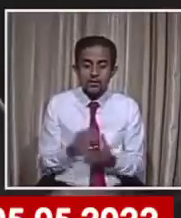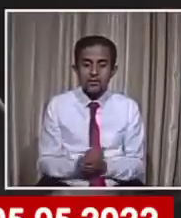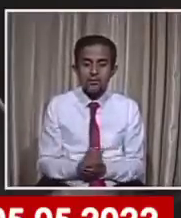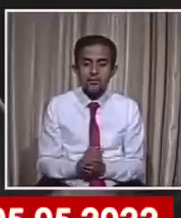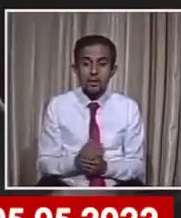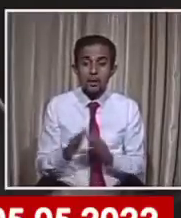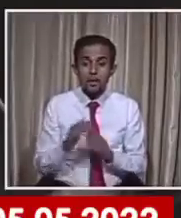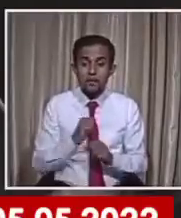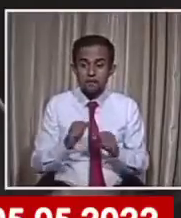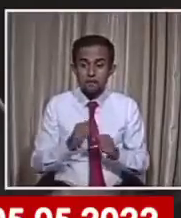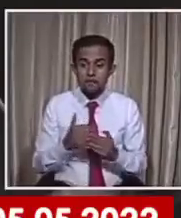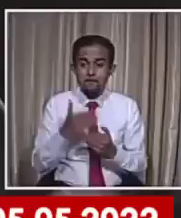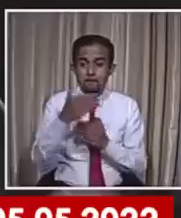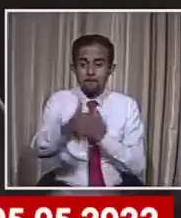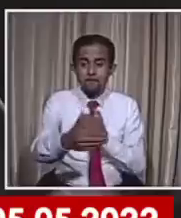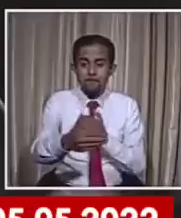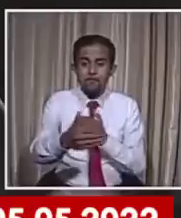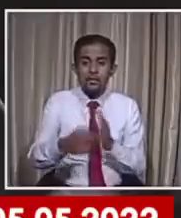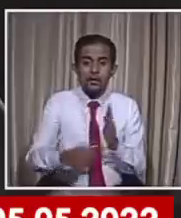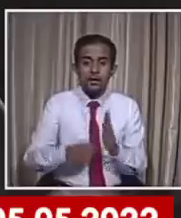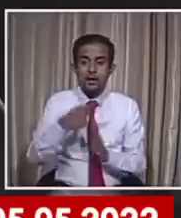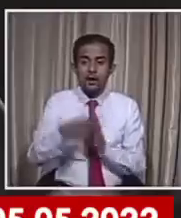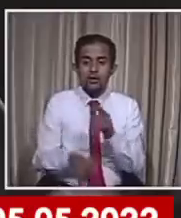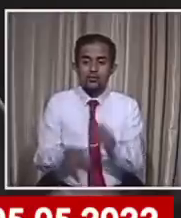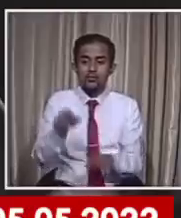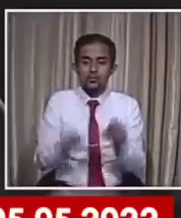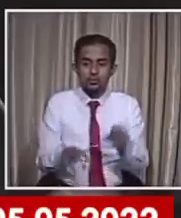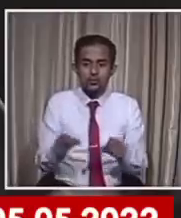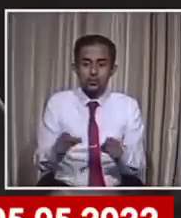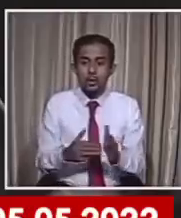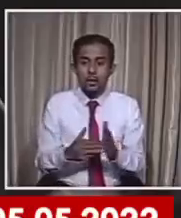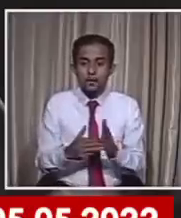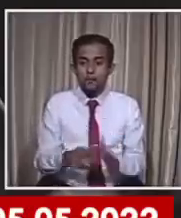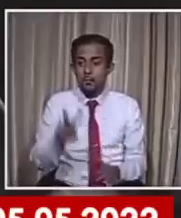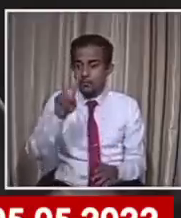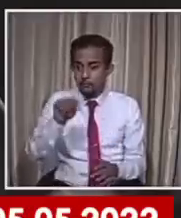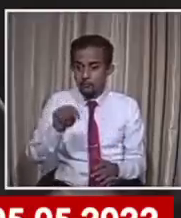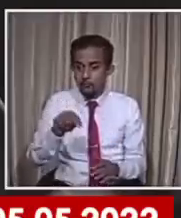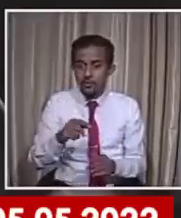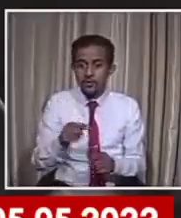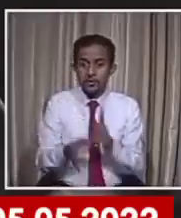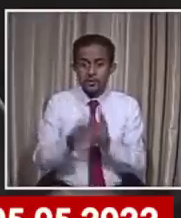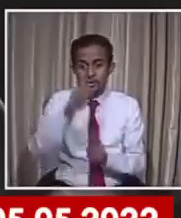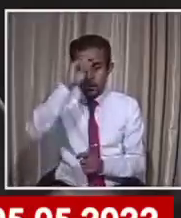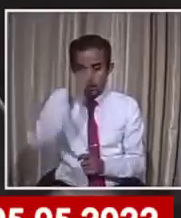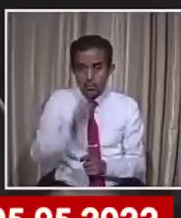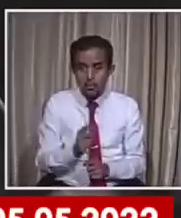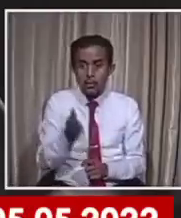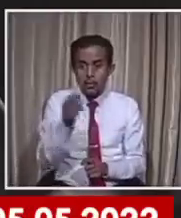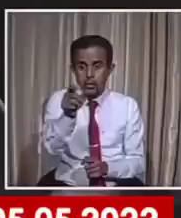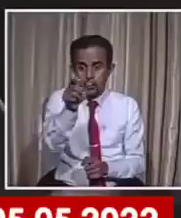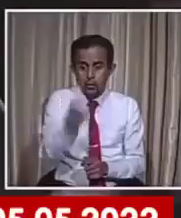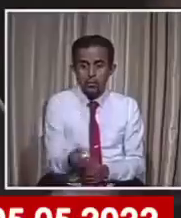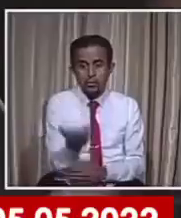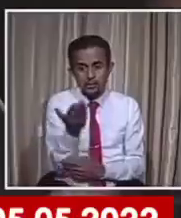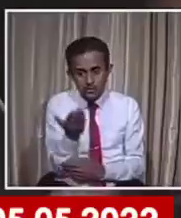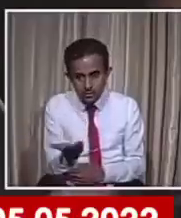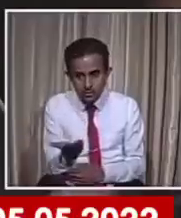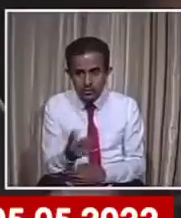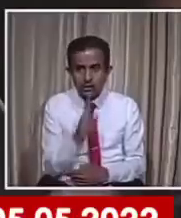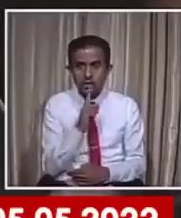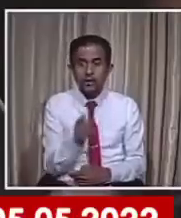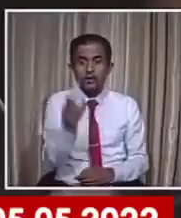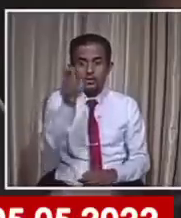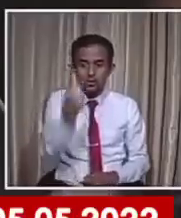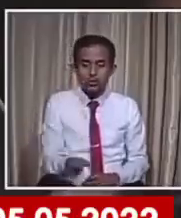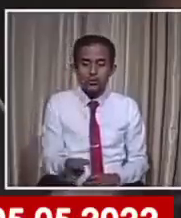எதிர்கொள்ள வேண்டியிருக்கும் என்றும் அவர் குறிப்பிட்டுள்ளார். இலங்கையின் ஒட்டுமொத்த உள்நாட்டு உற்பத்திக்கு விகிதாசாரத்தில் வரி விகிதம் 7.5